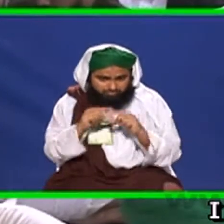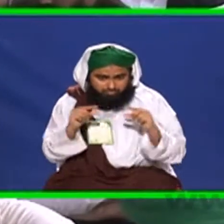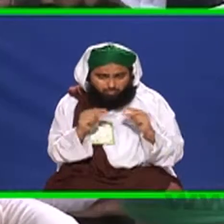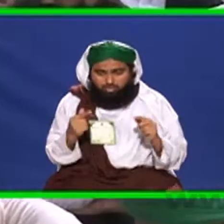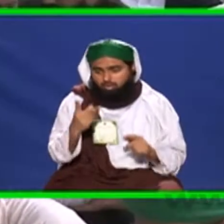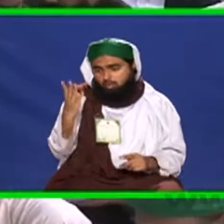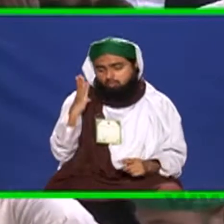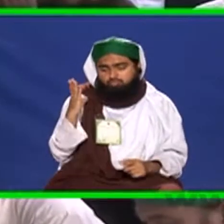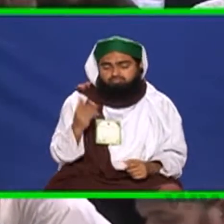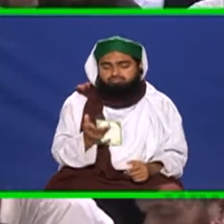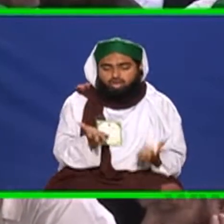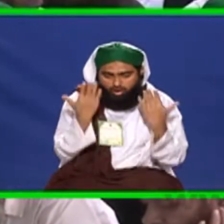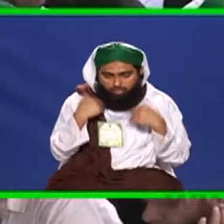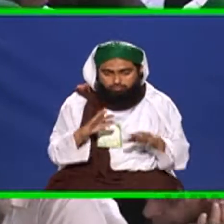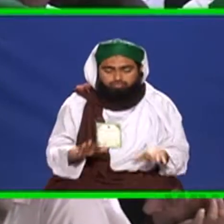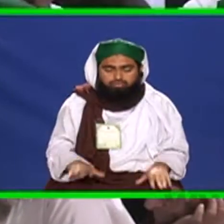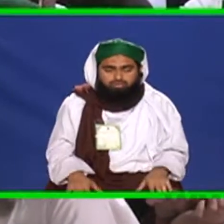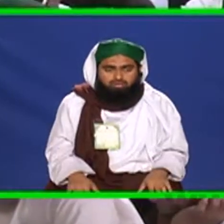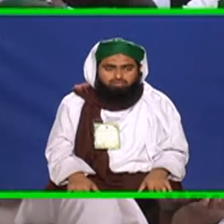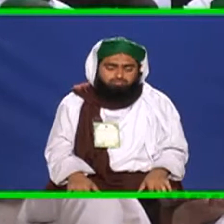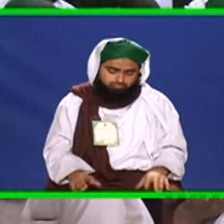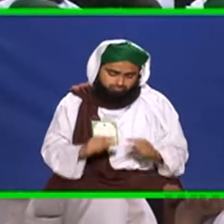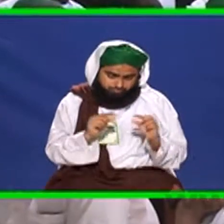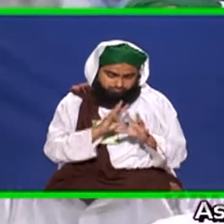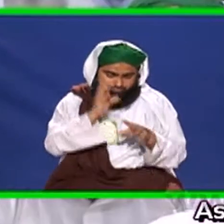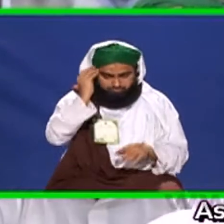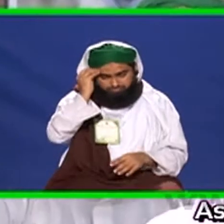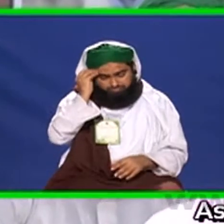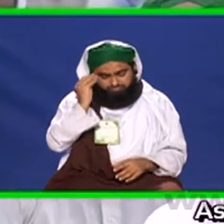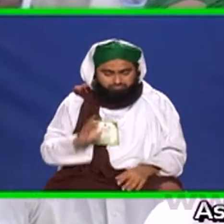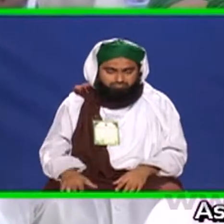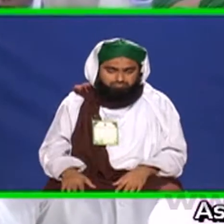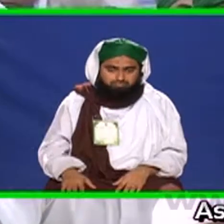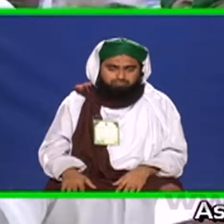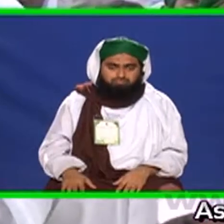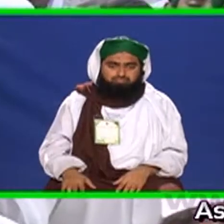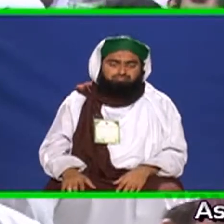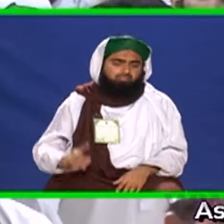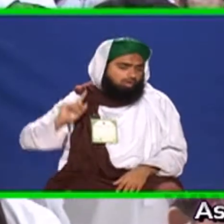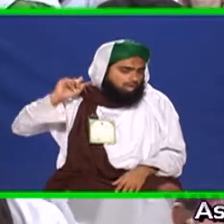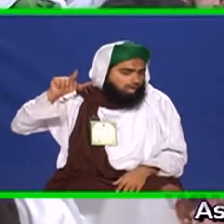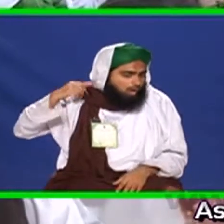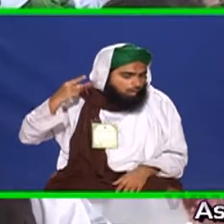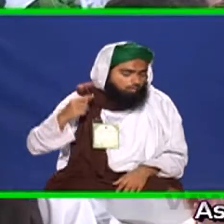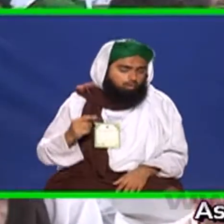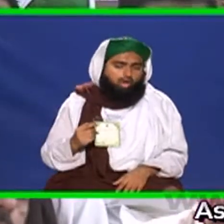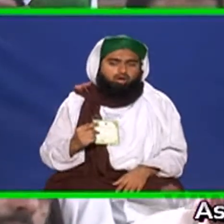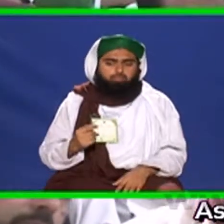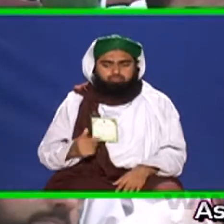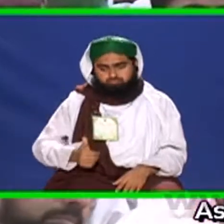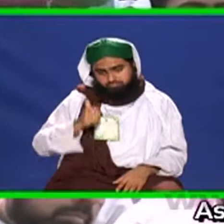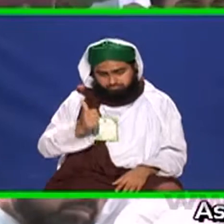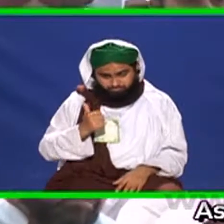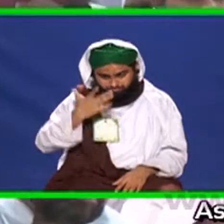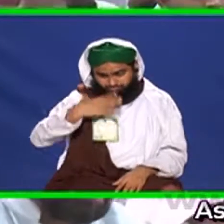ثواب. تو الحمدللہ مطلب یہ حدیثیں مجھے ملی کہ غلام جتنا اعلیٰ نسل کا آزاد کرے